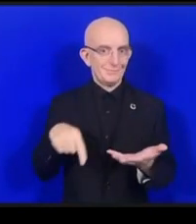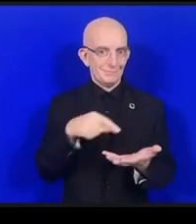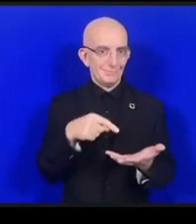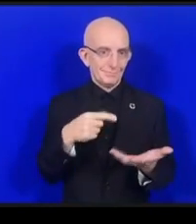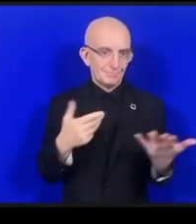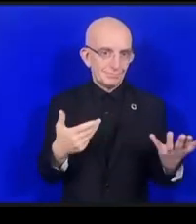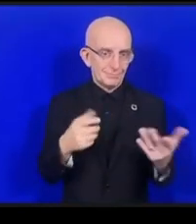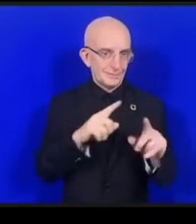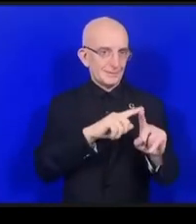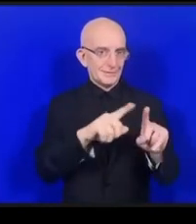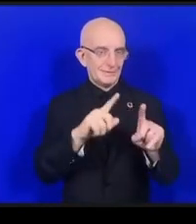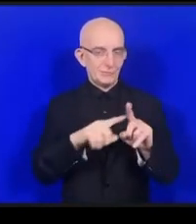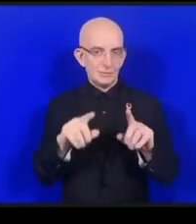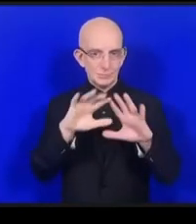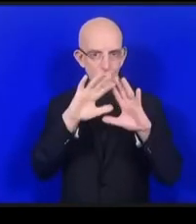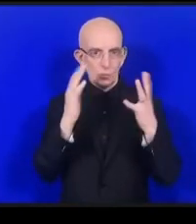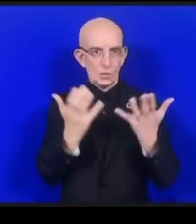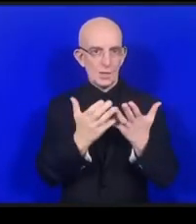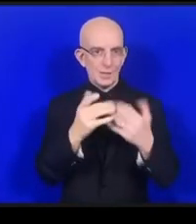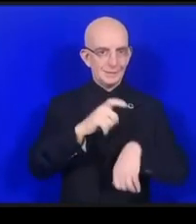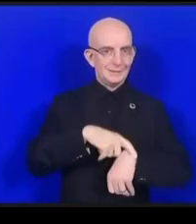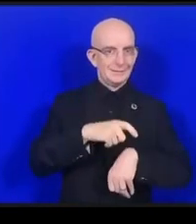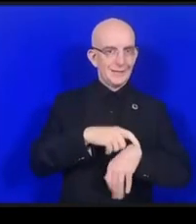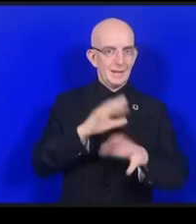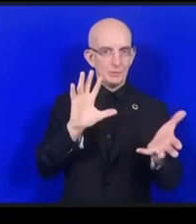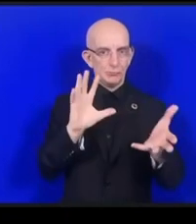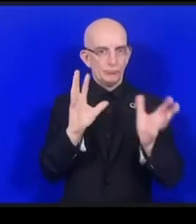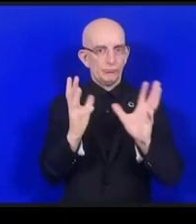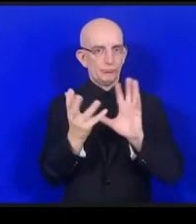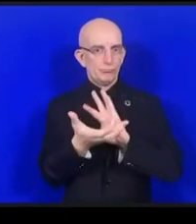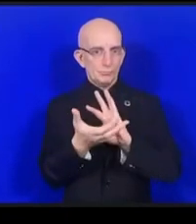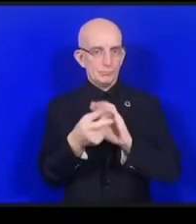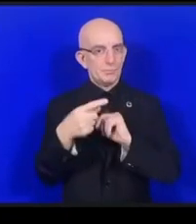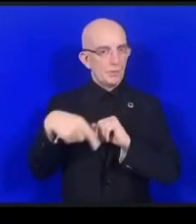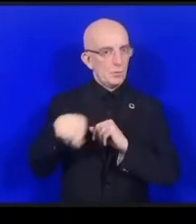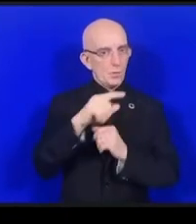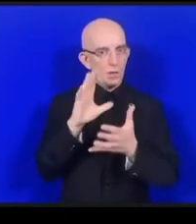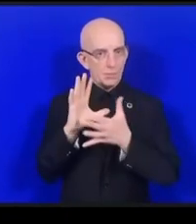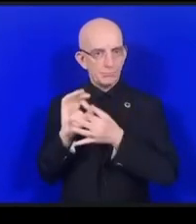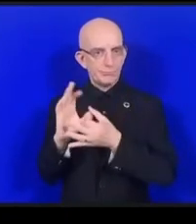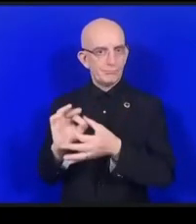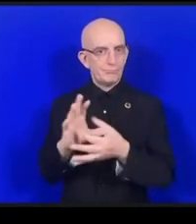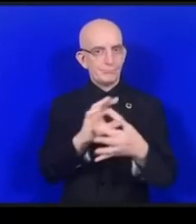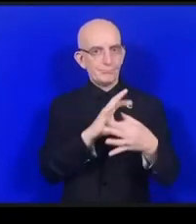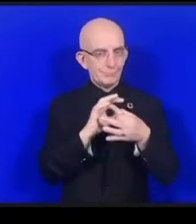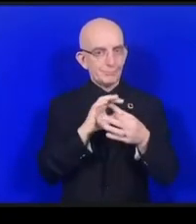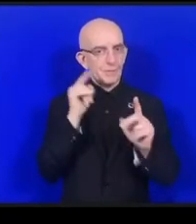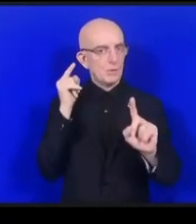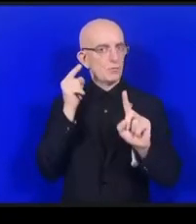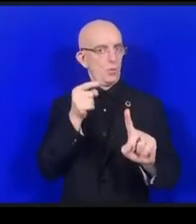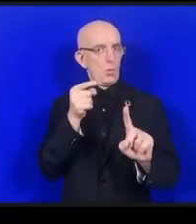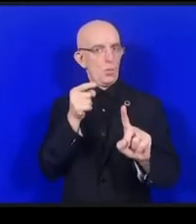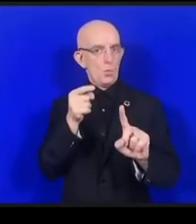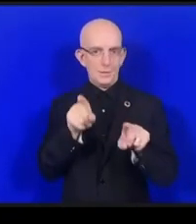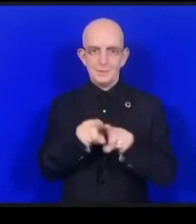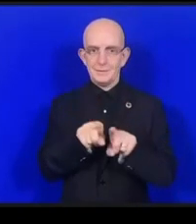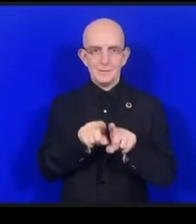мы все в разных часовых поясах при этом мы работаем вместе над нашей общей целью